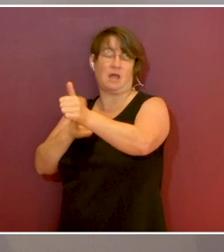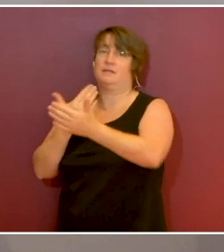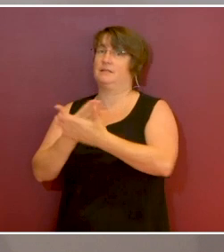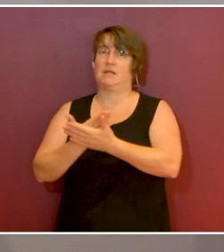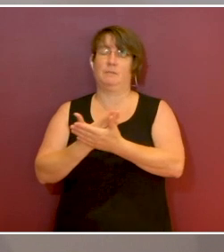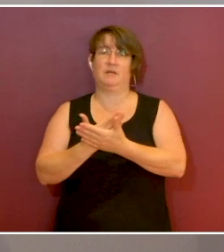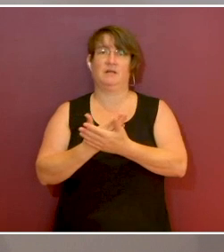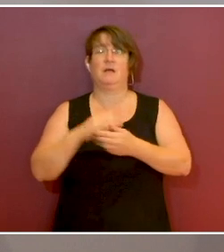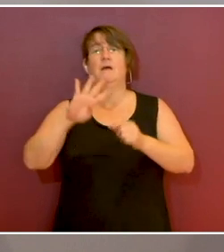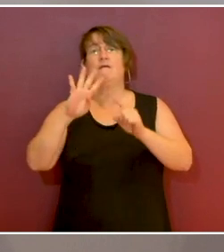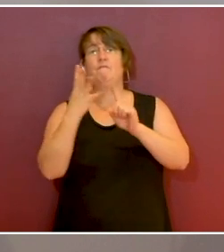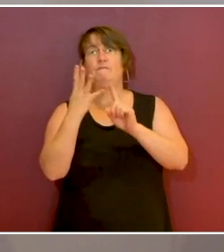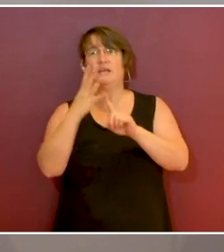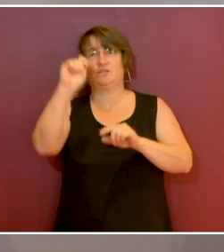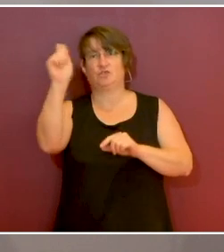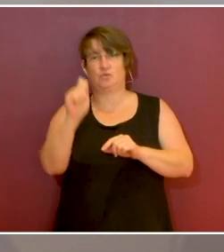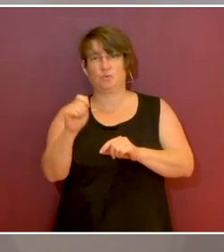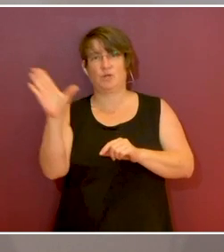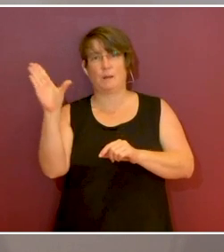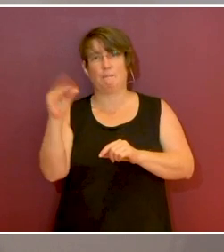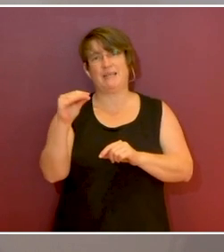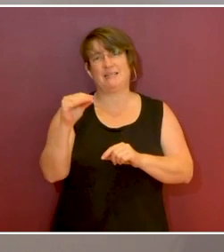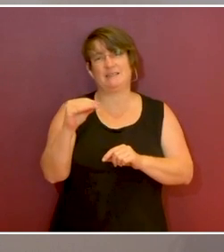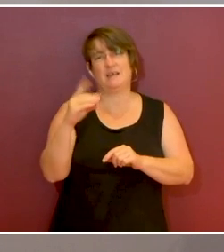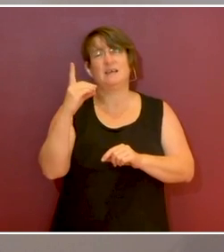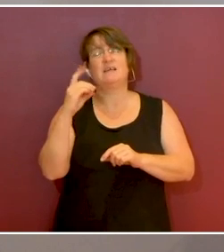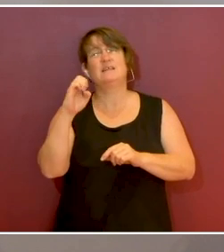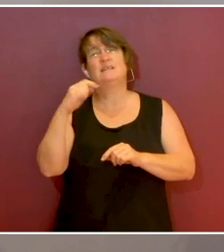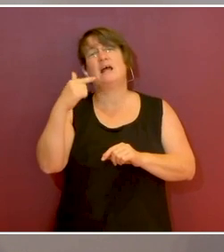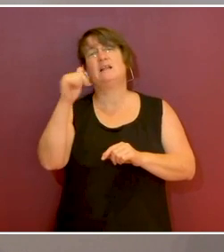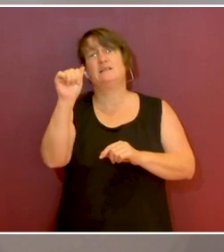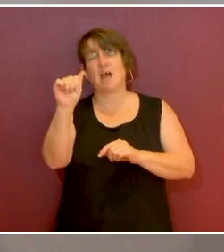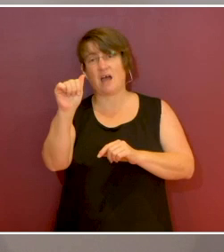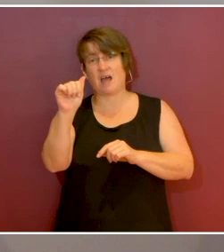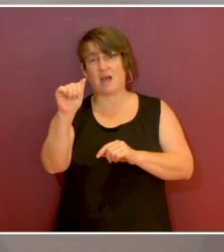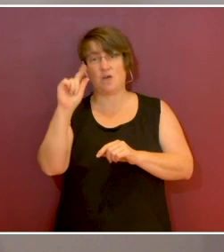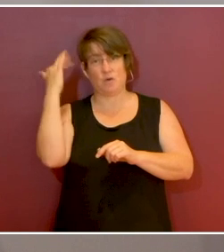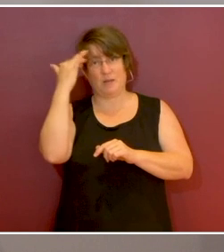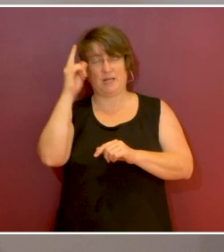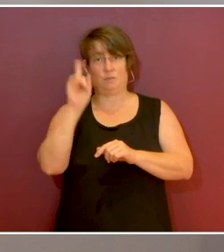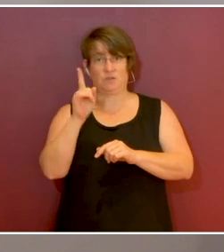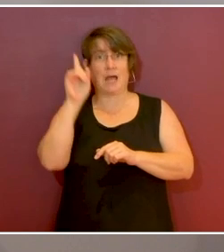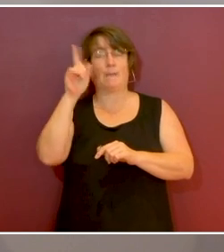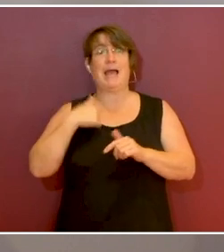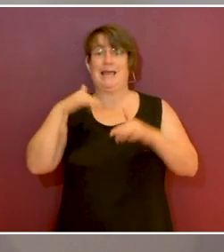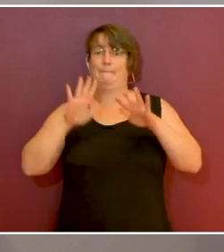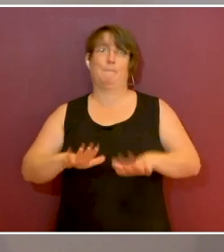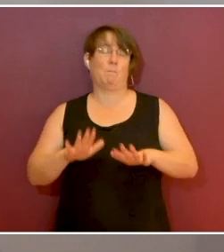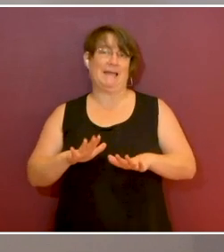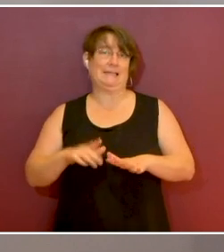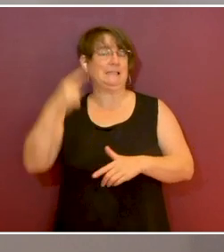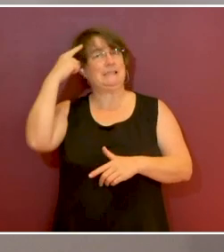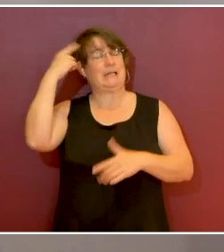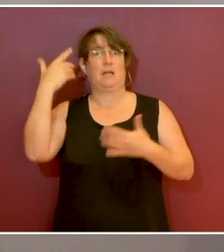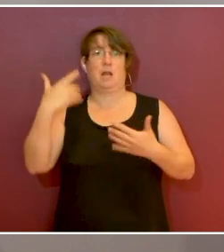Eine vierte Studie mit Delta muss man sich überlegen, die macht meines Erachtens im Moment keinen Sinn, weil die Zahlen zu niedrig sind. Wir haben